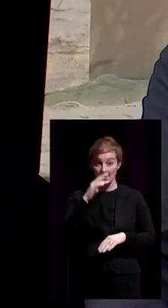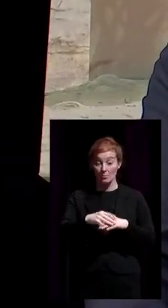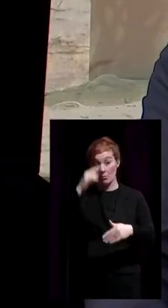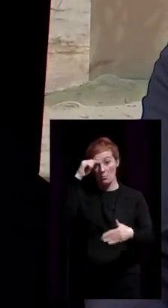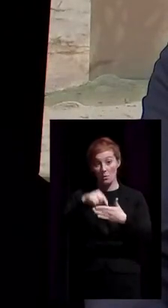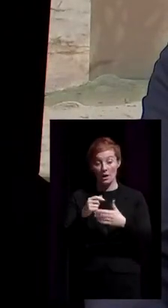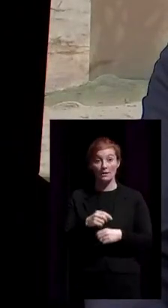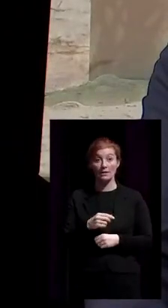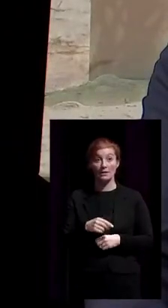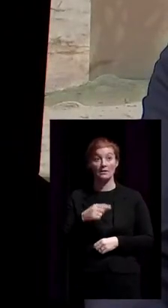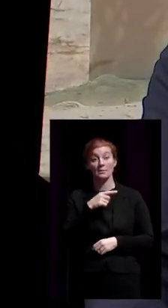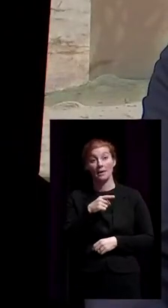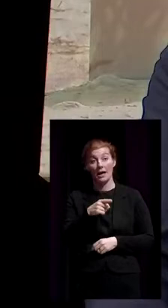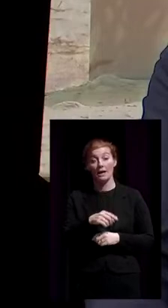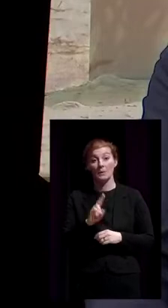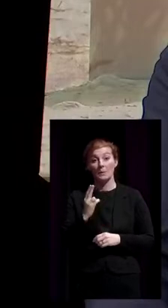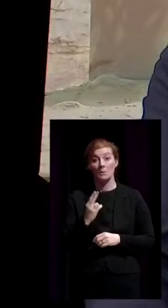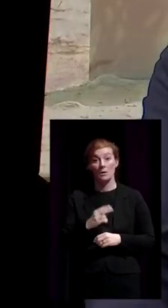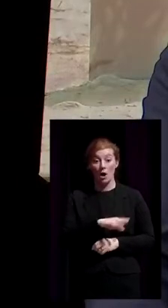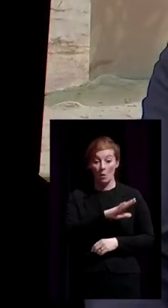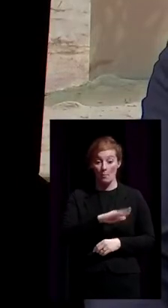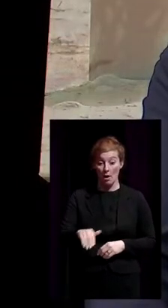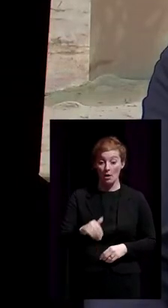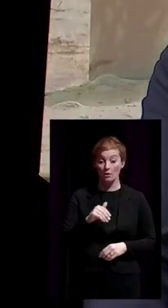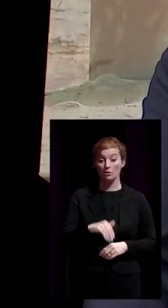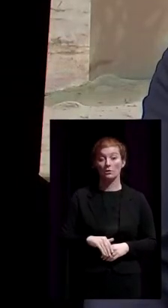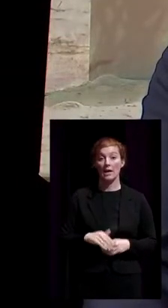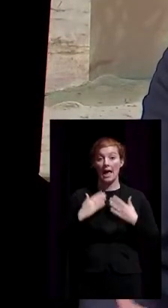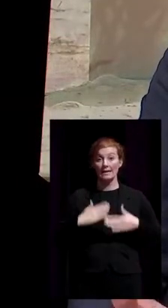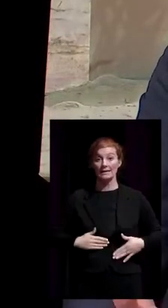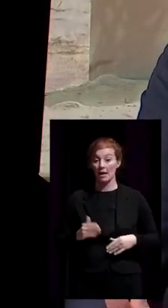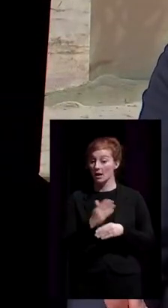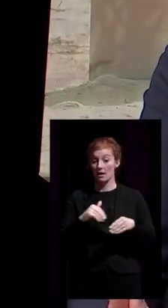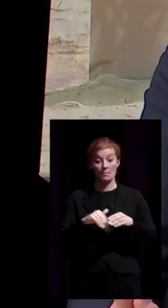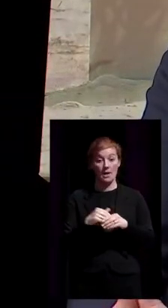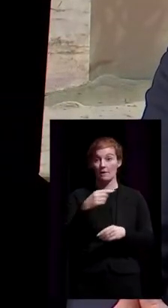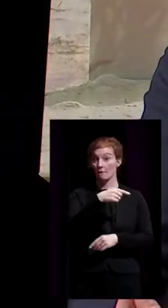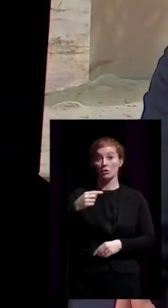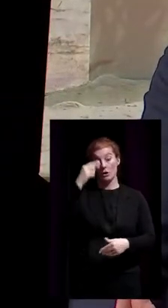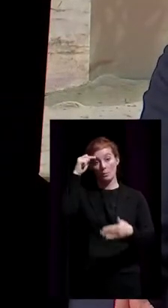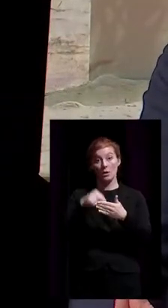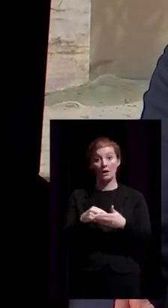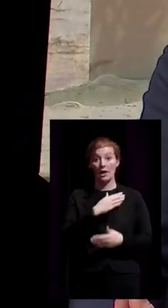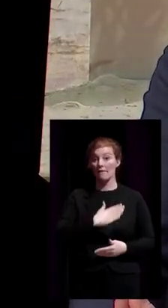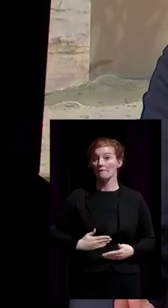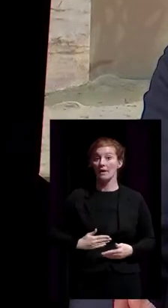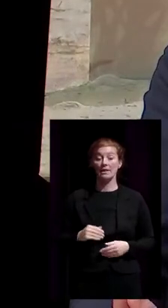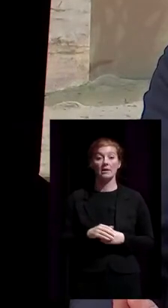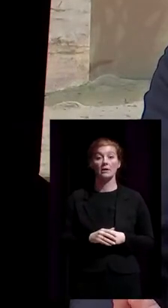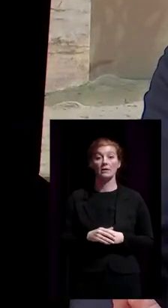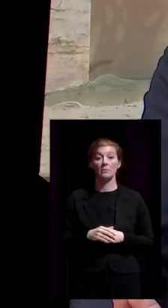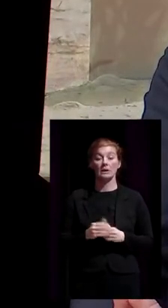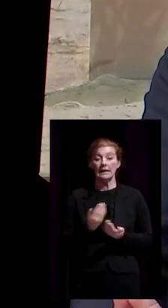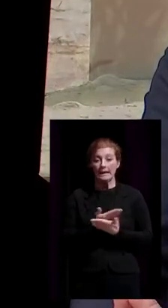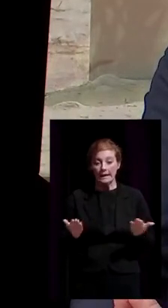Barns hälsa kommer ju in självklart redan i mål 1. fattigdom, no poverty.